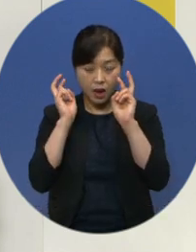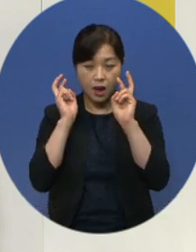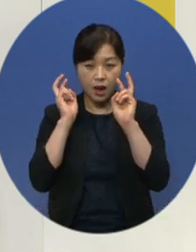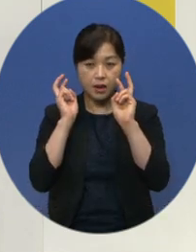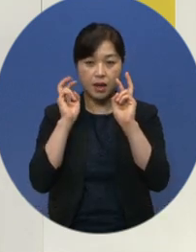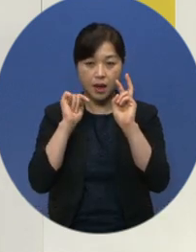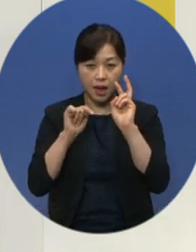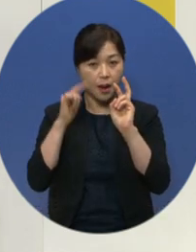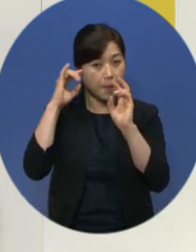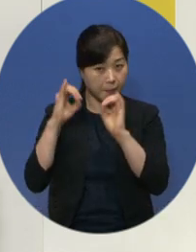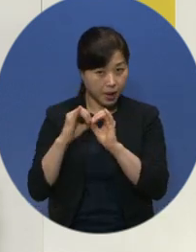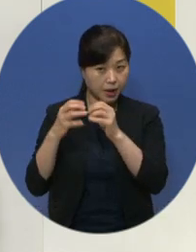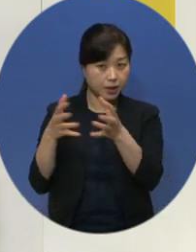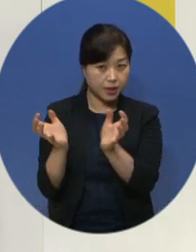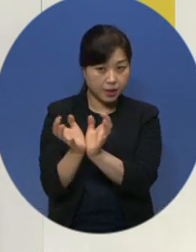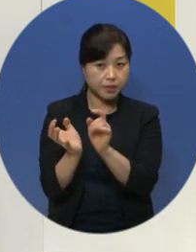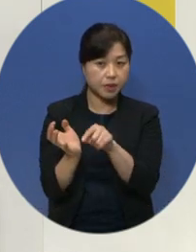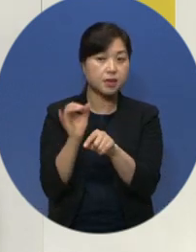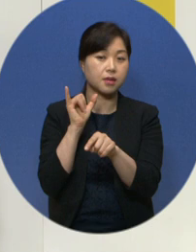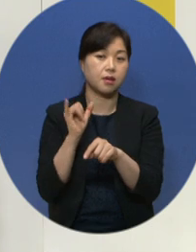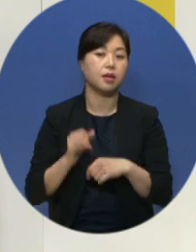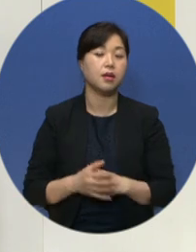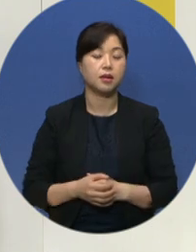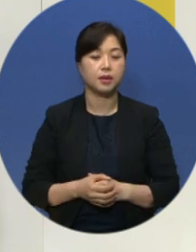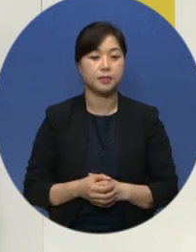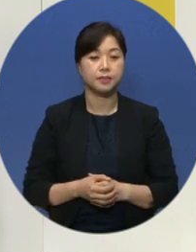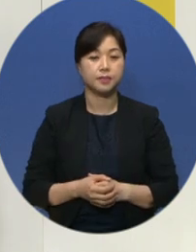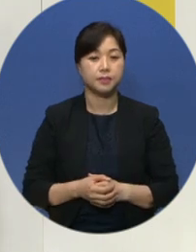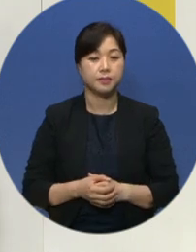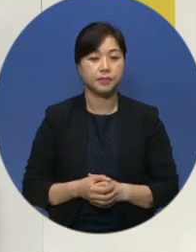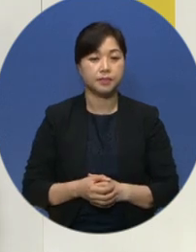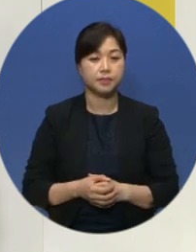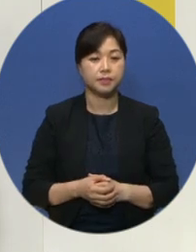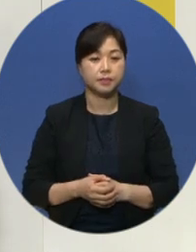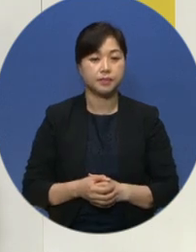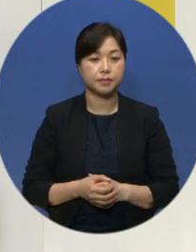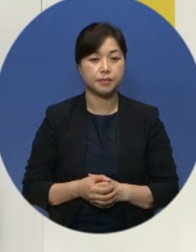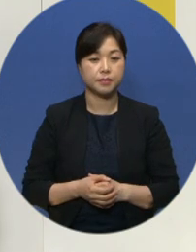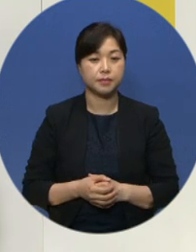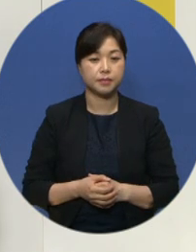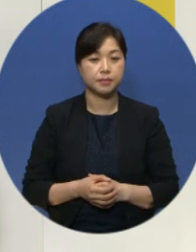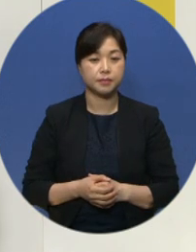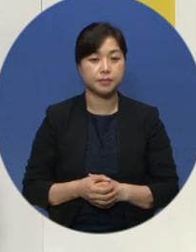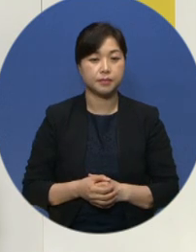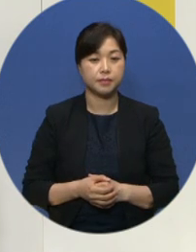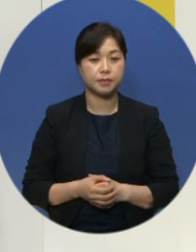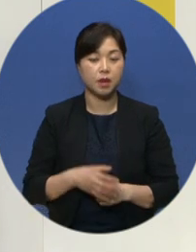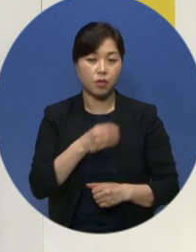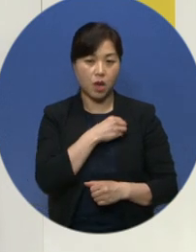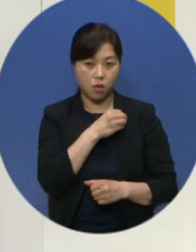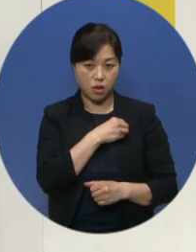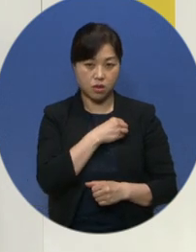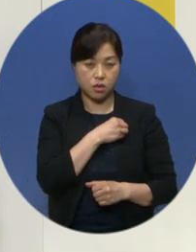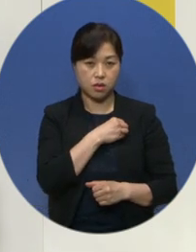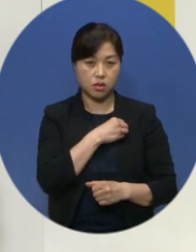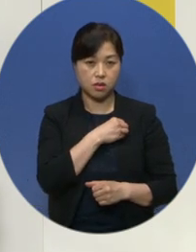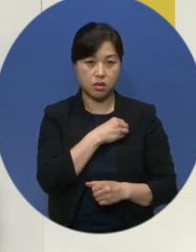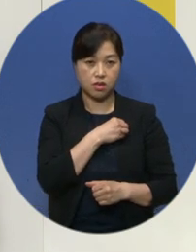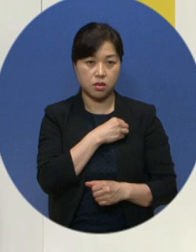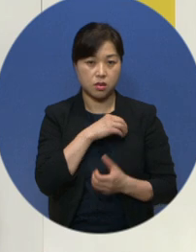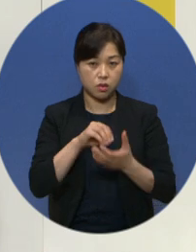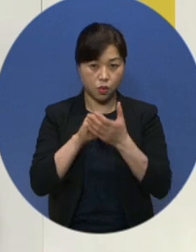회사에도 그런 동호회가 있어요 예 그래서 이제 거기에 저는 이제 그 회원으로 에